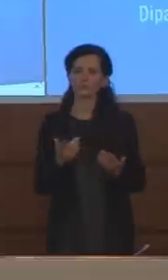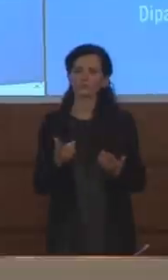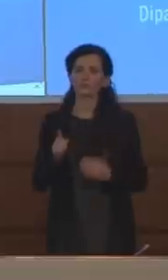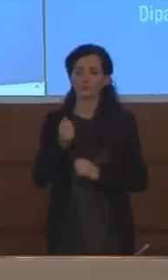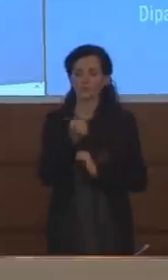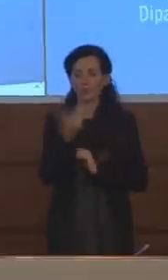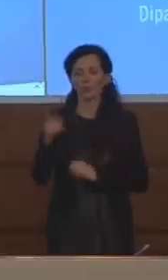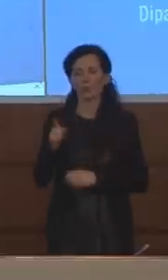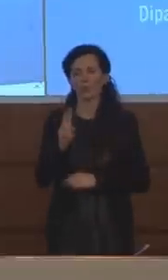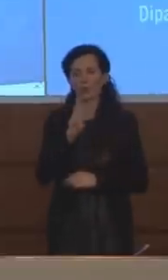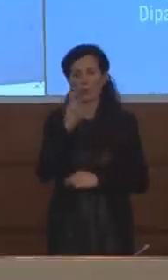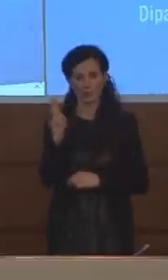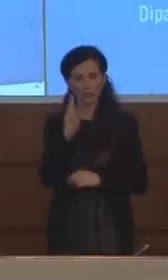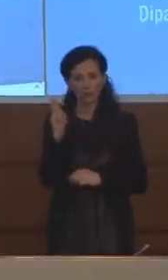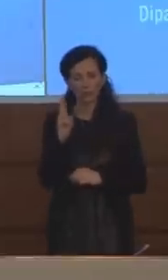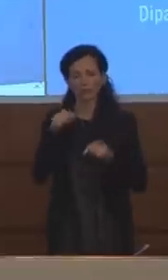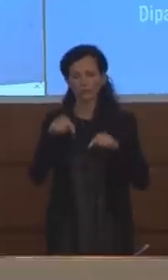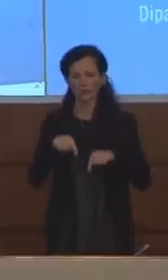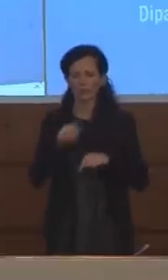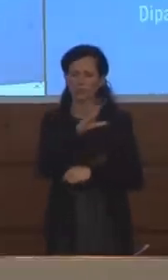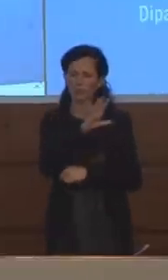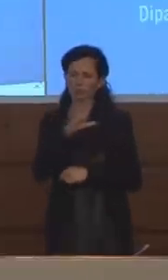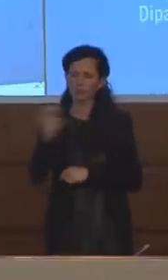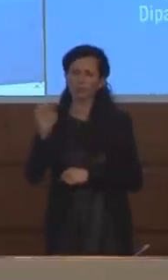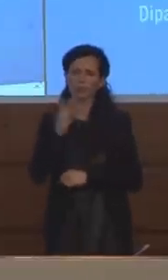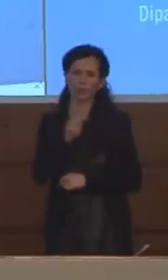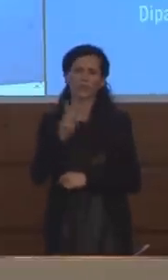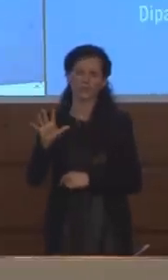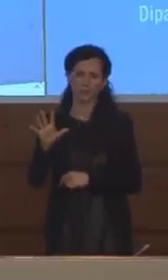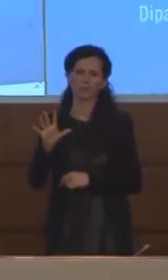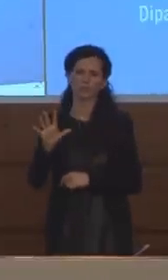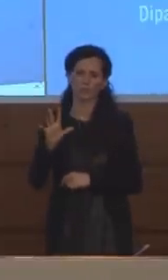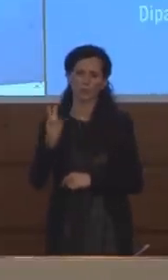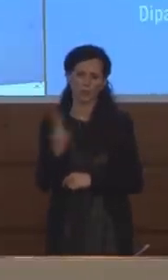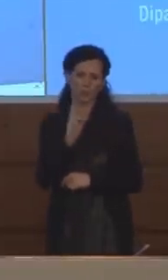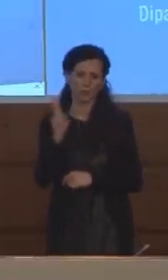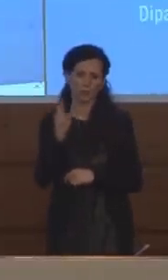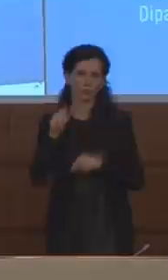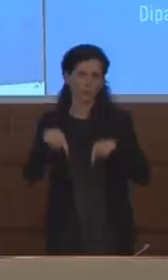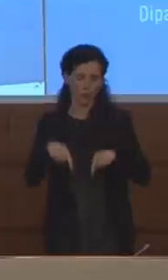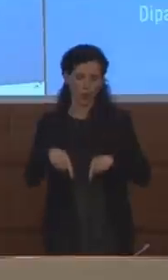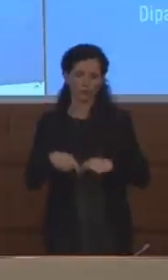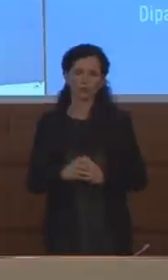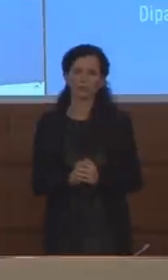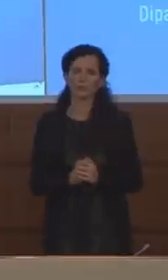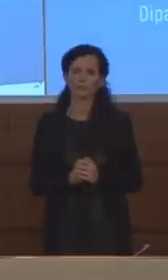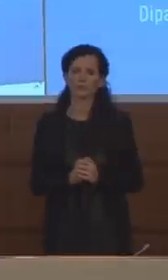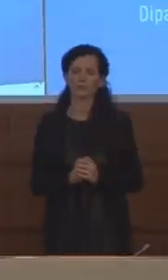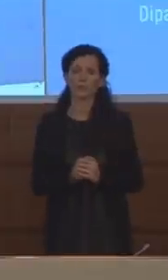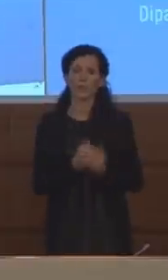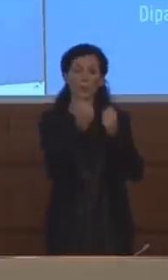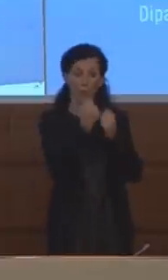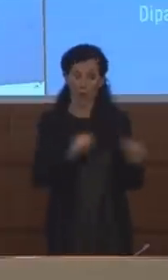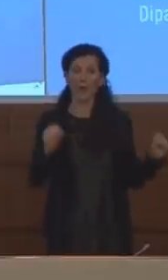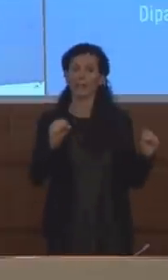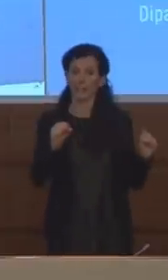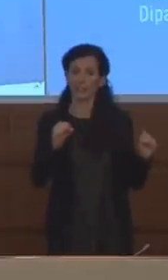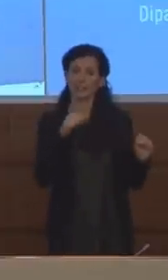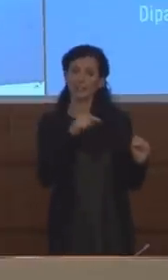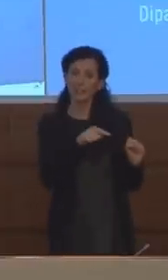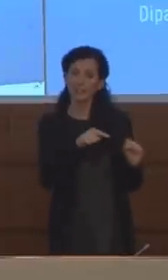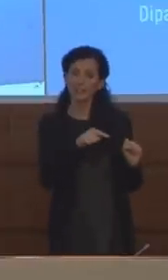oggi registriamo 525 nuovi deceduti mentre il totale dei guariti